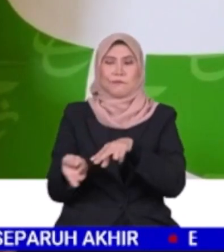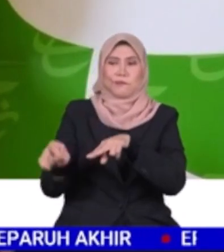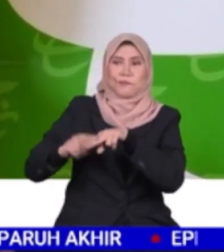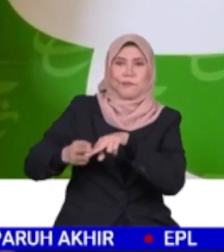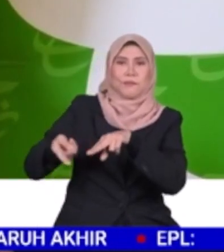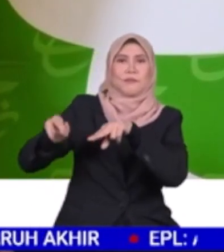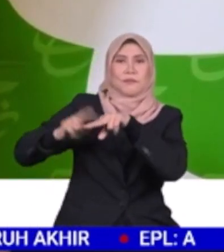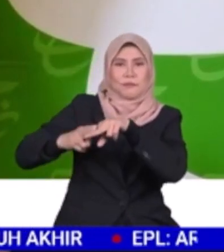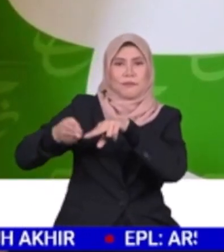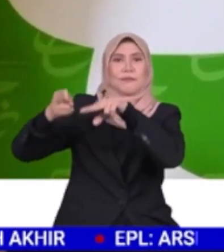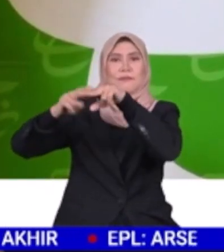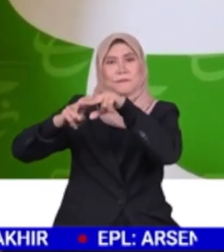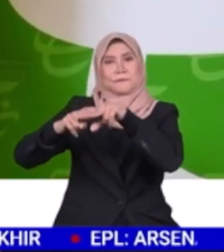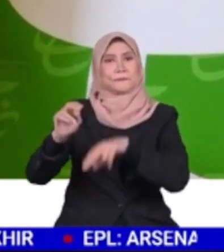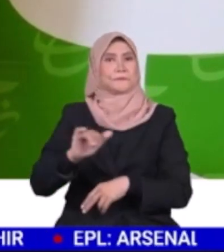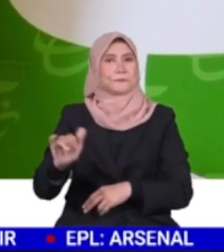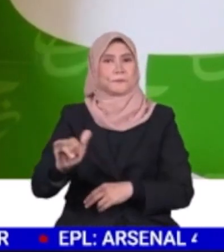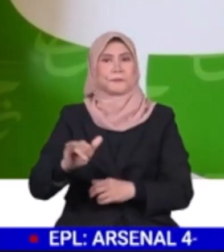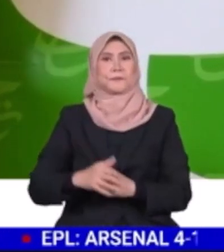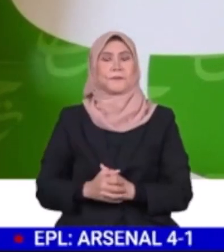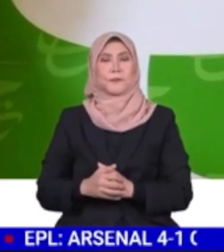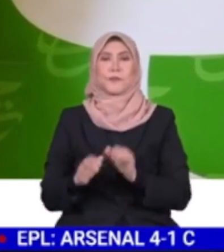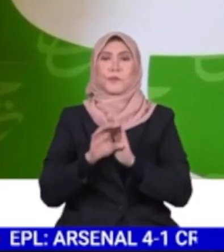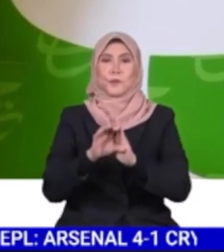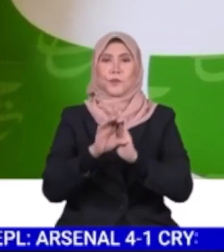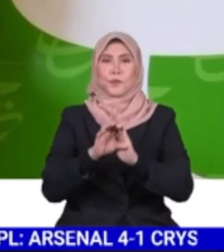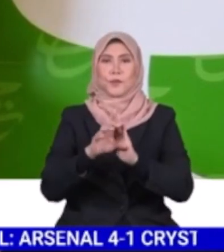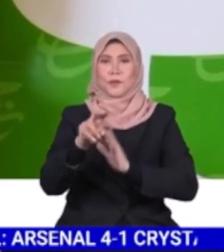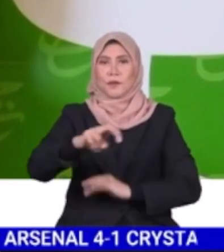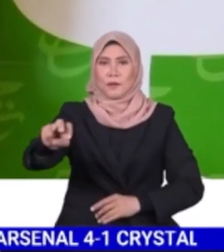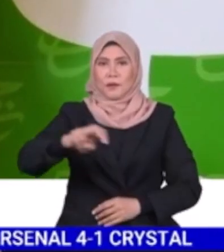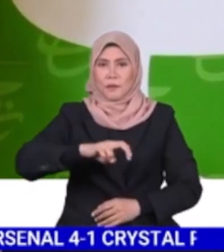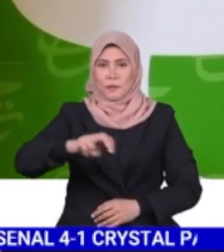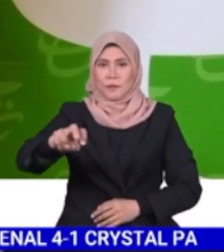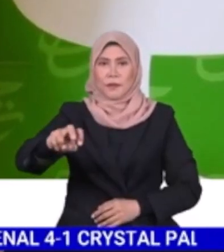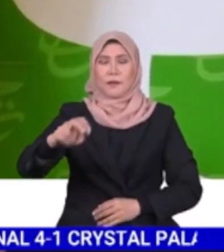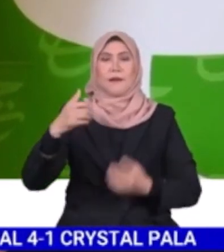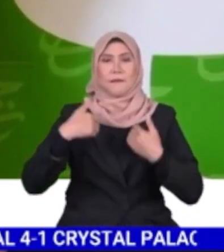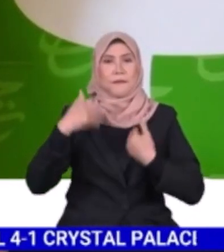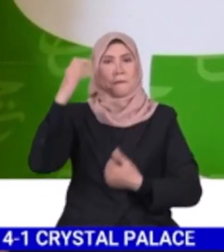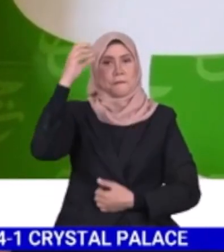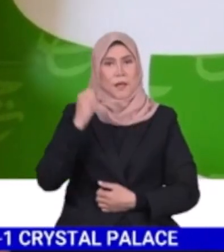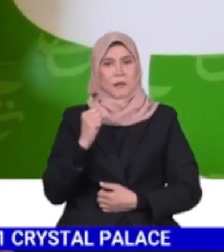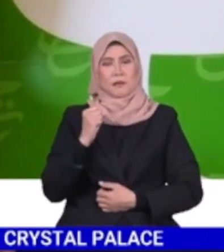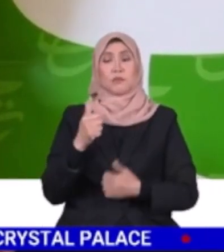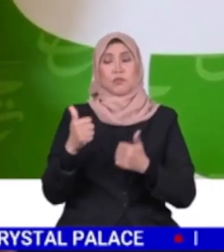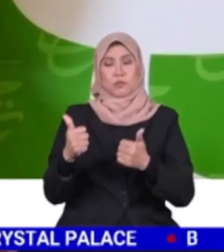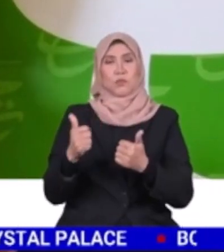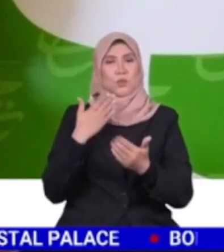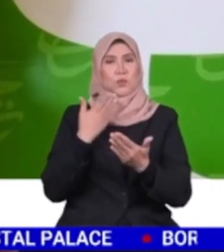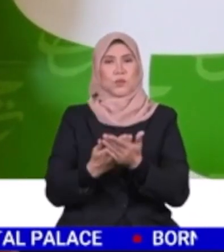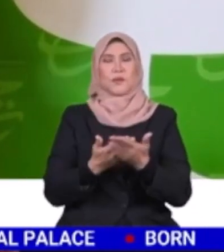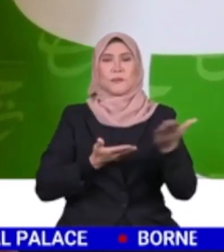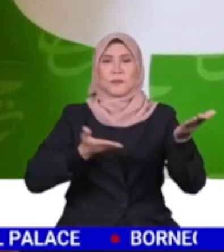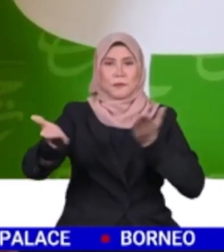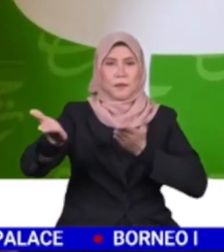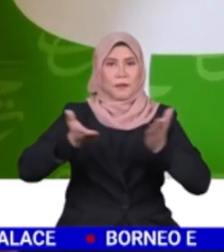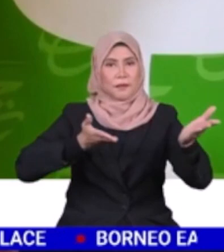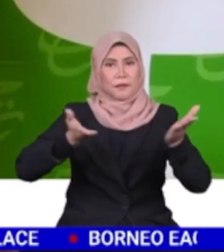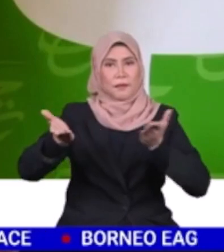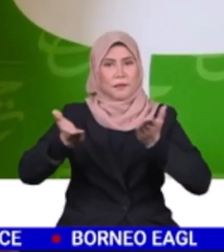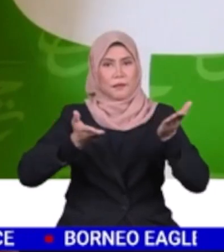daripada tahun-tahun sebelum ini contohnya dari segi pengangkutan yang mempunyai ibas-bahas yang lebih baik dari segi peningkatan